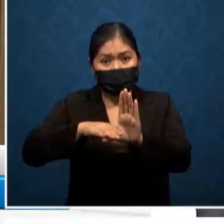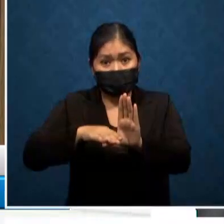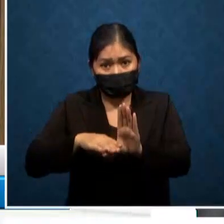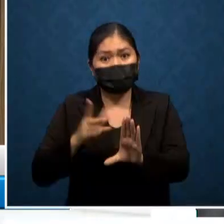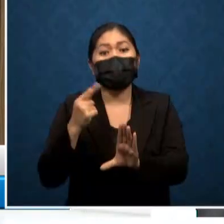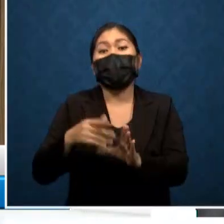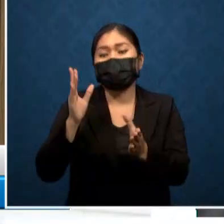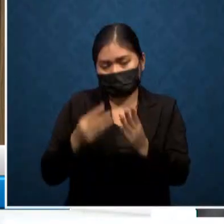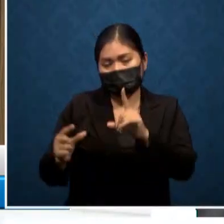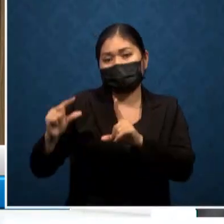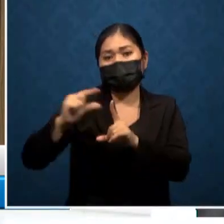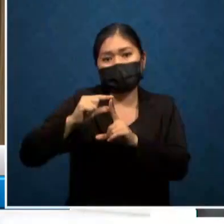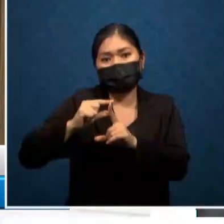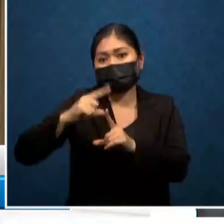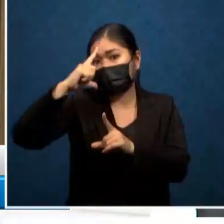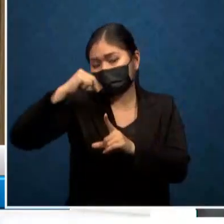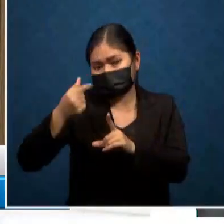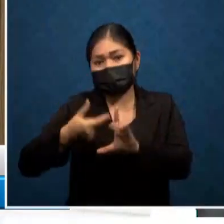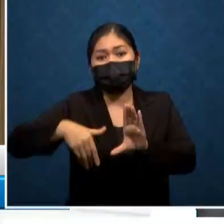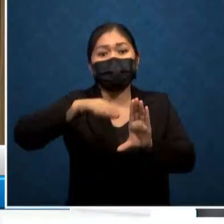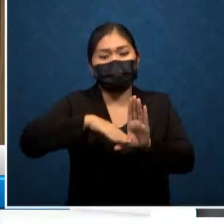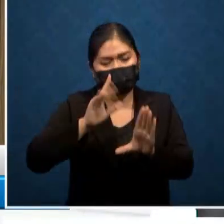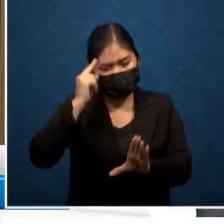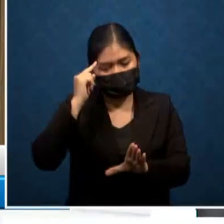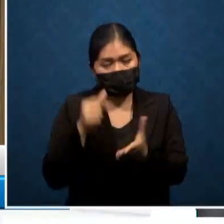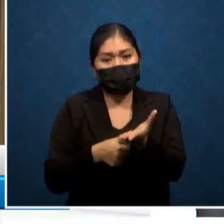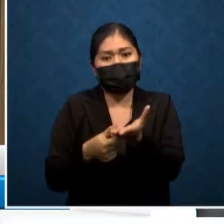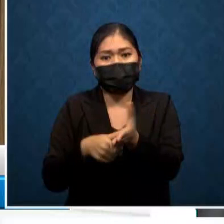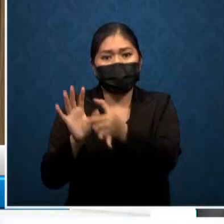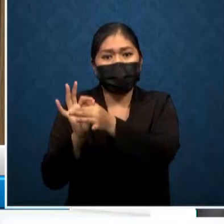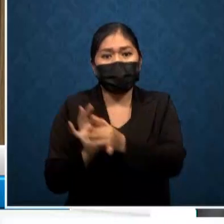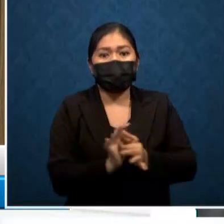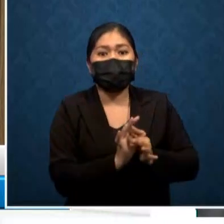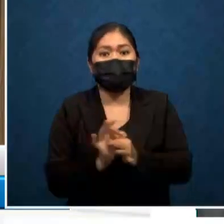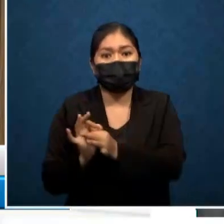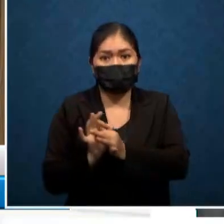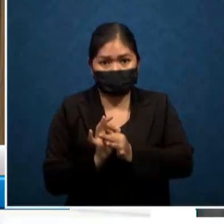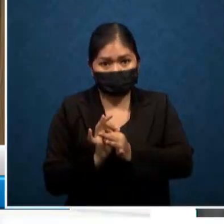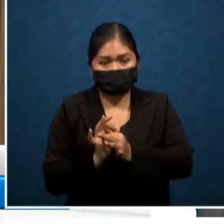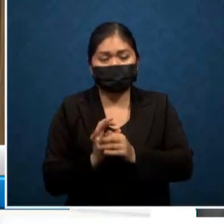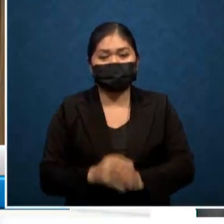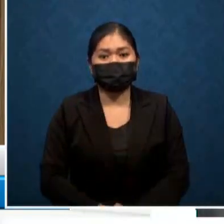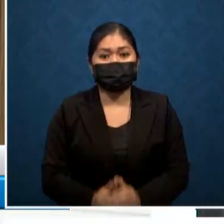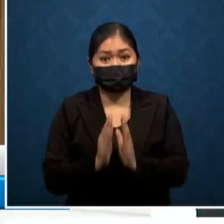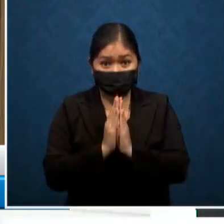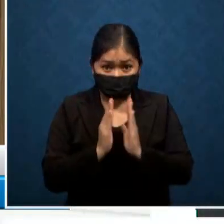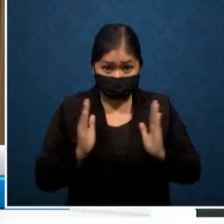สถาปนิกต่างชาติขึ้นทะเบียนดังนั้นเราจึงมาขอแก้ไขให้มันสอดคล้องกับตัวนิยามครับขอบคุณครับ